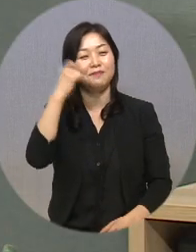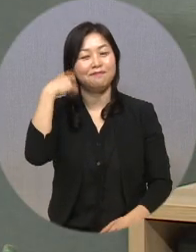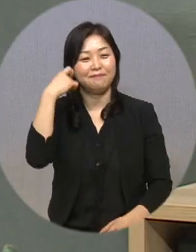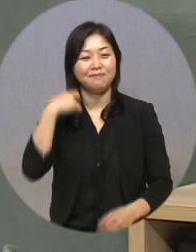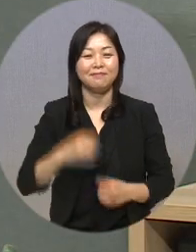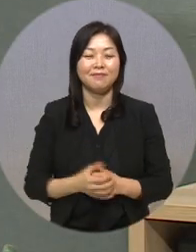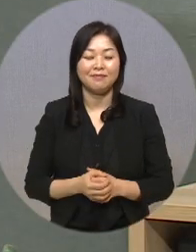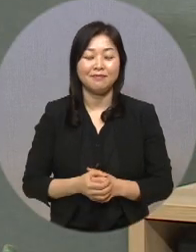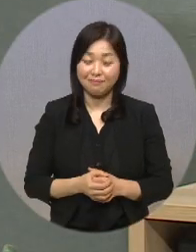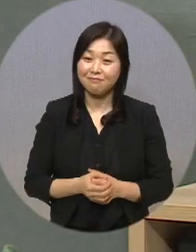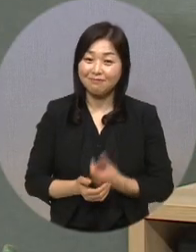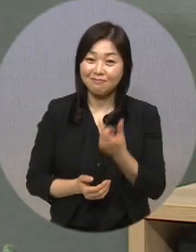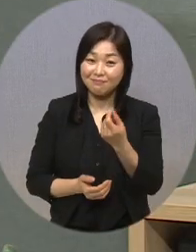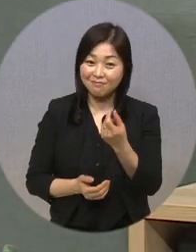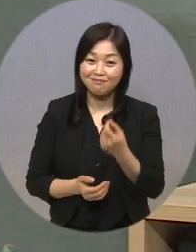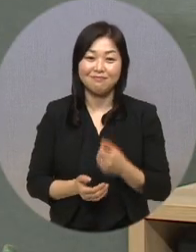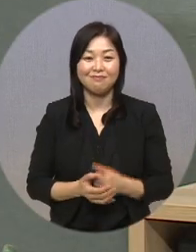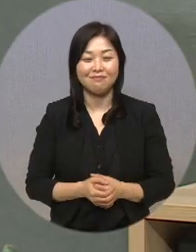그렇습니까?